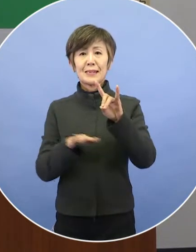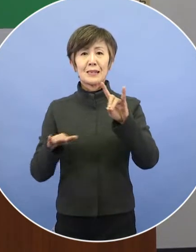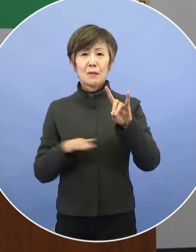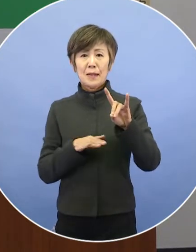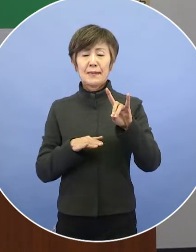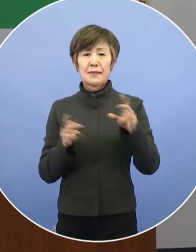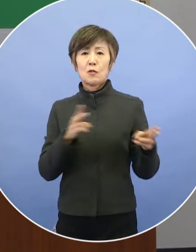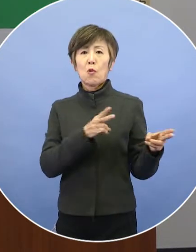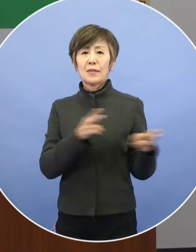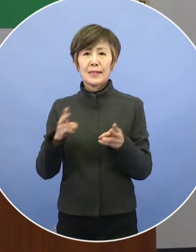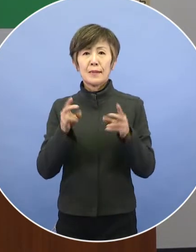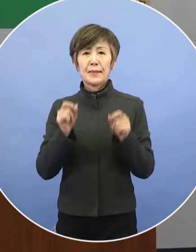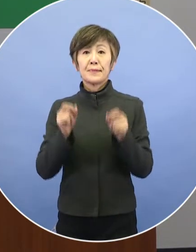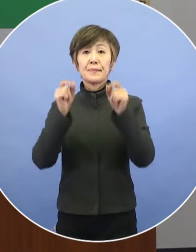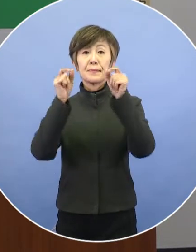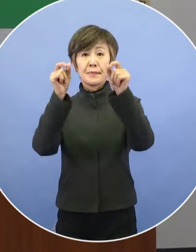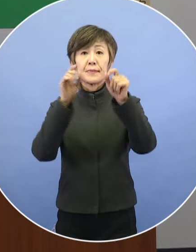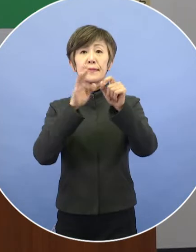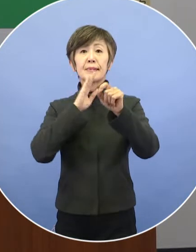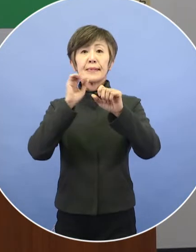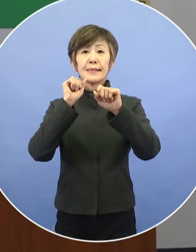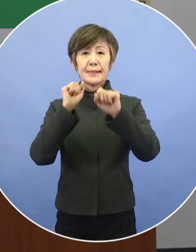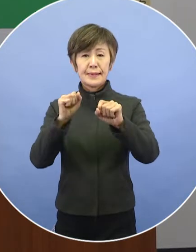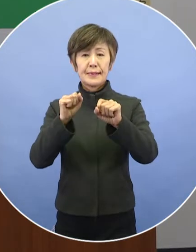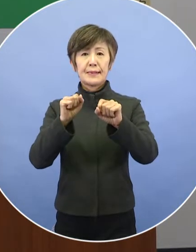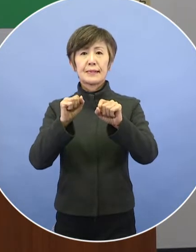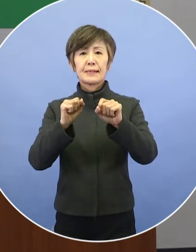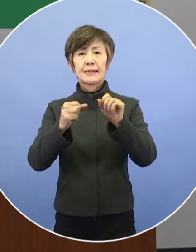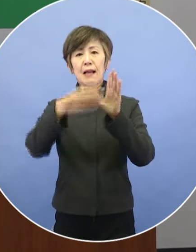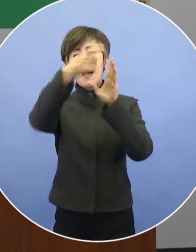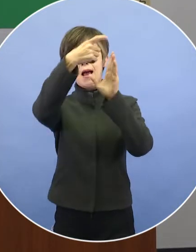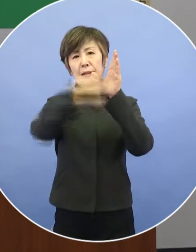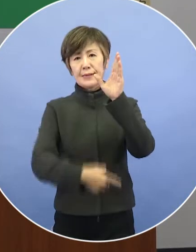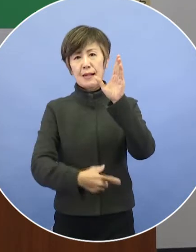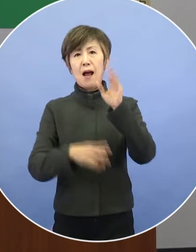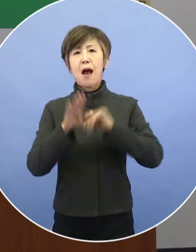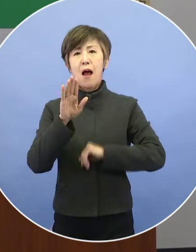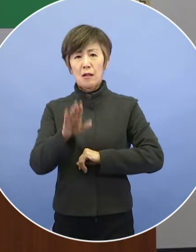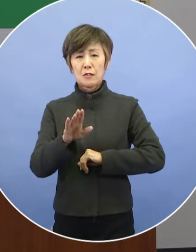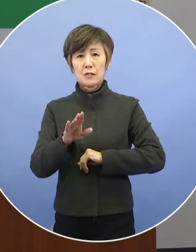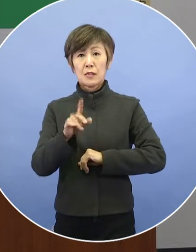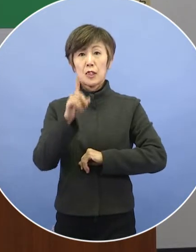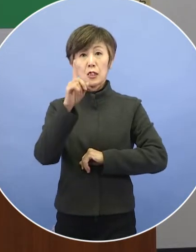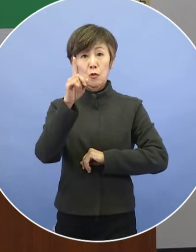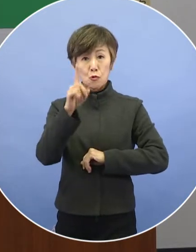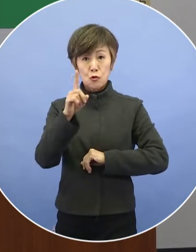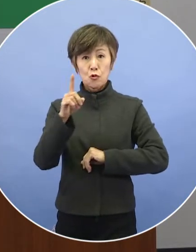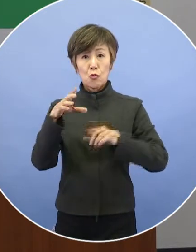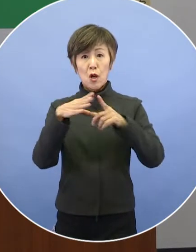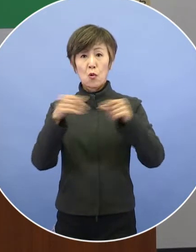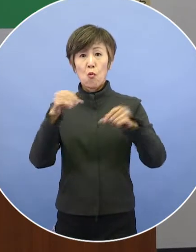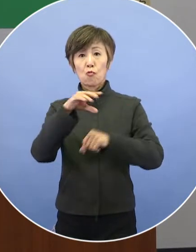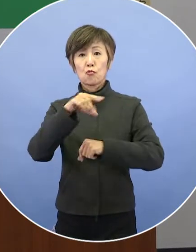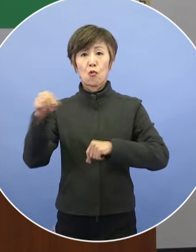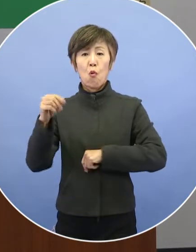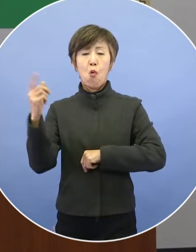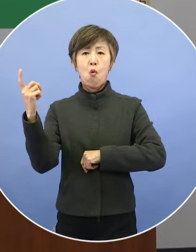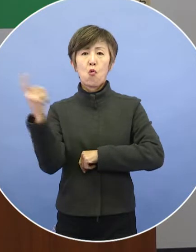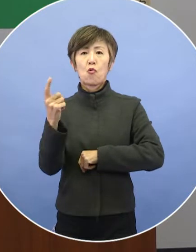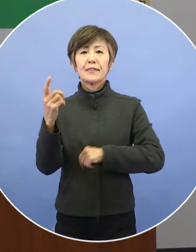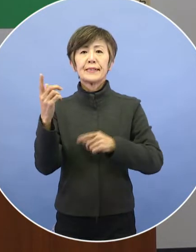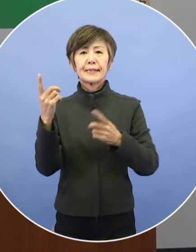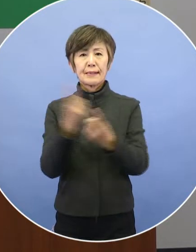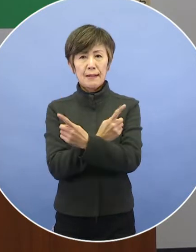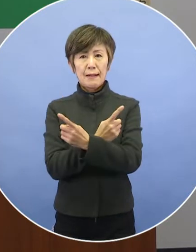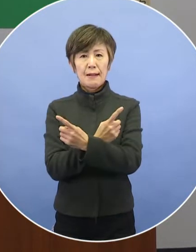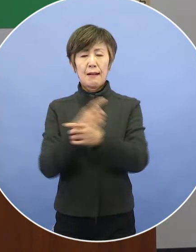の整備など前倒しして実施していくということが主な柱になっております1つは国土強靭化それから8月の